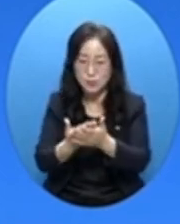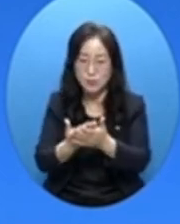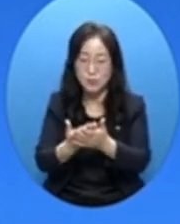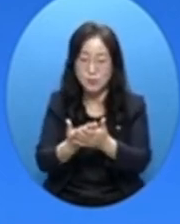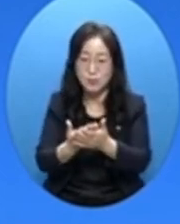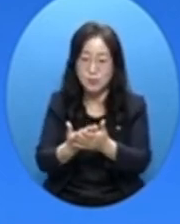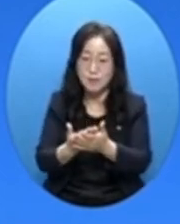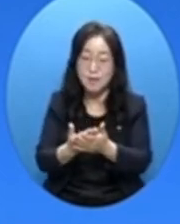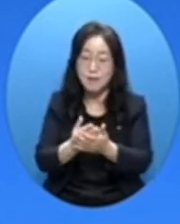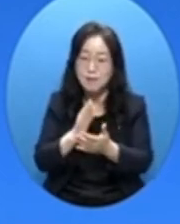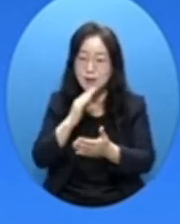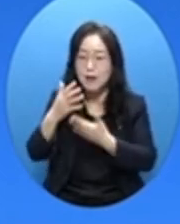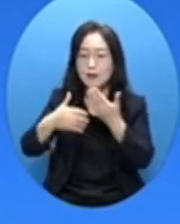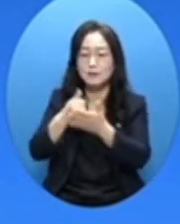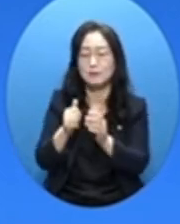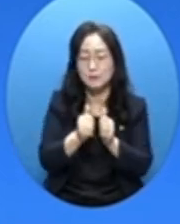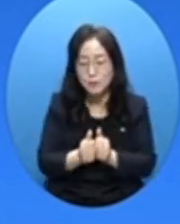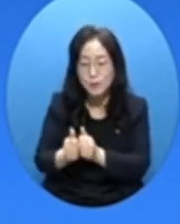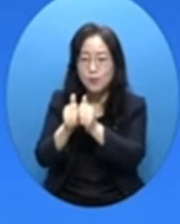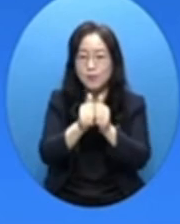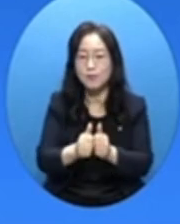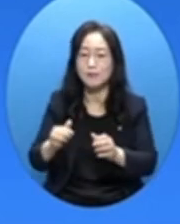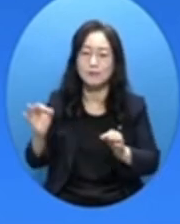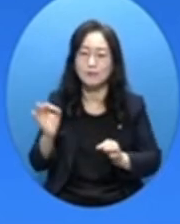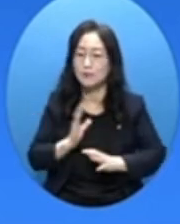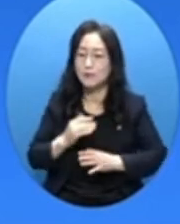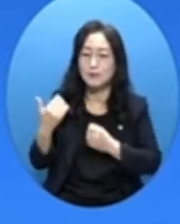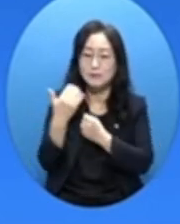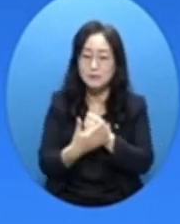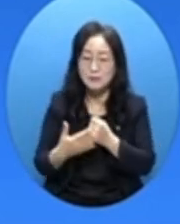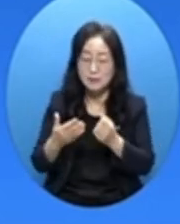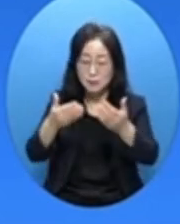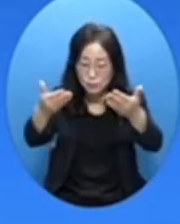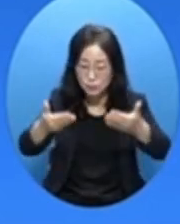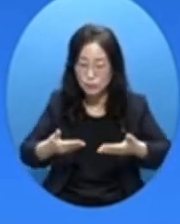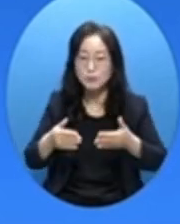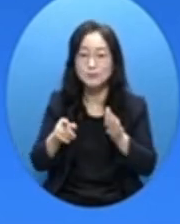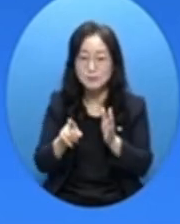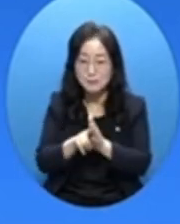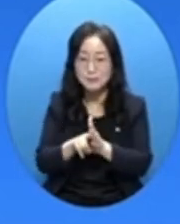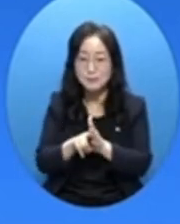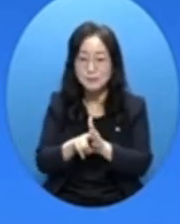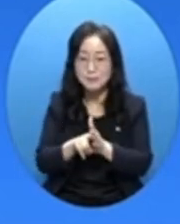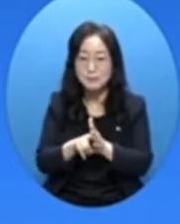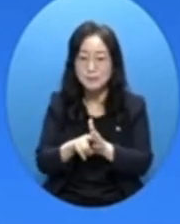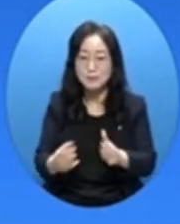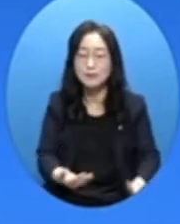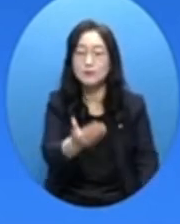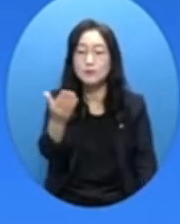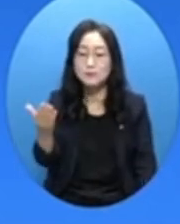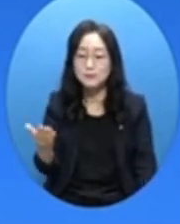우리와 동행하시면서 놀라운 은혜를 베풀어 주실 것입니다. 여러분,